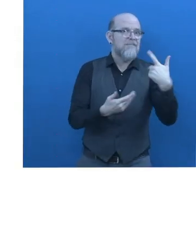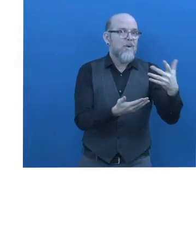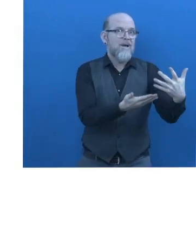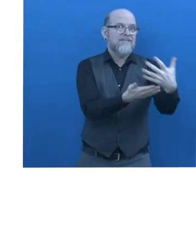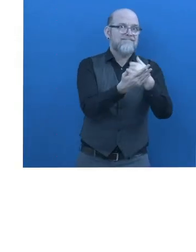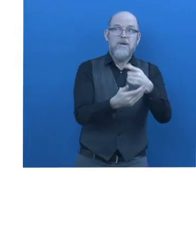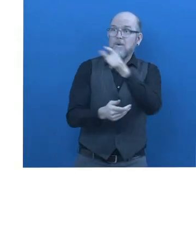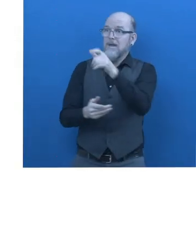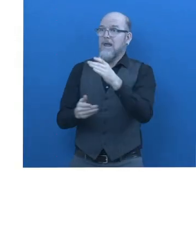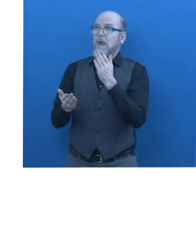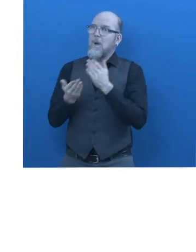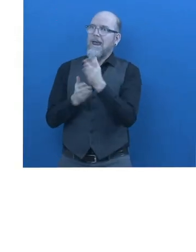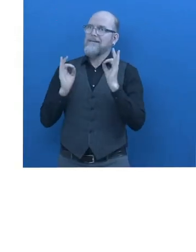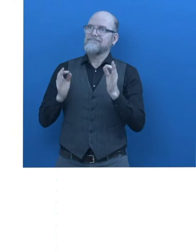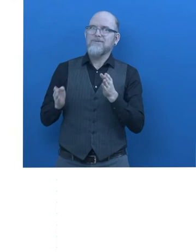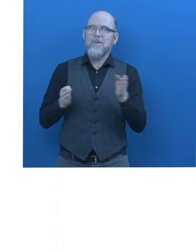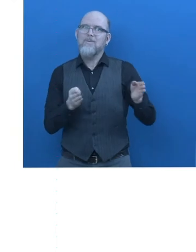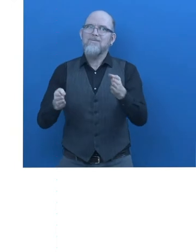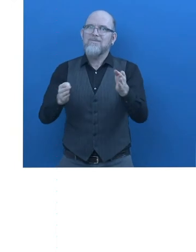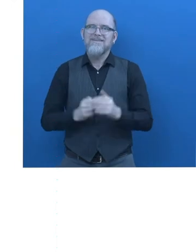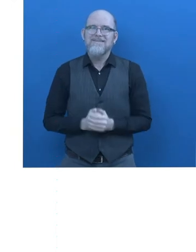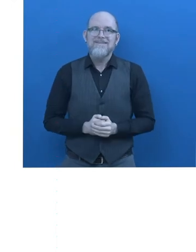did the solution help you?